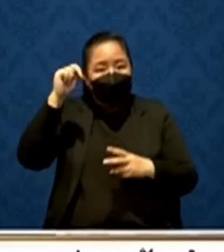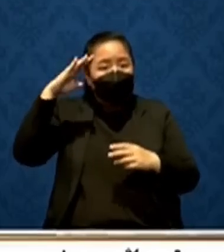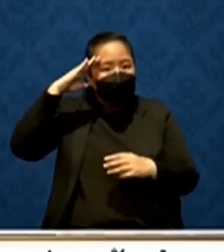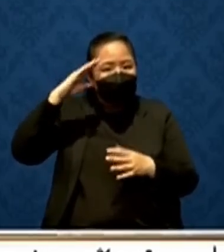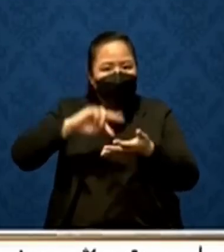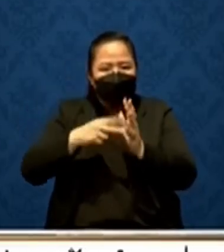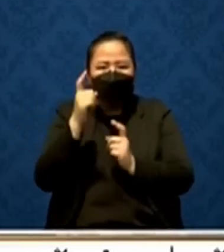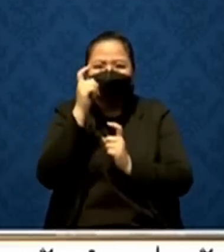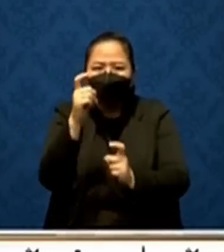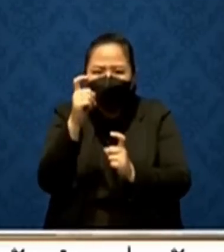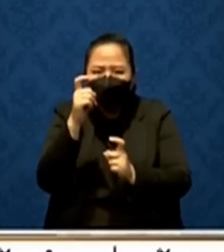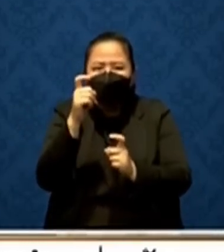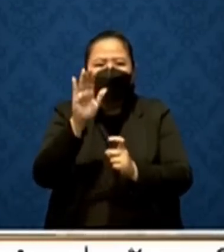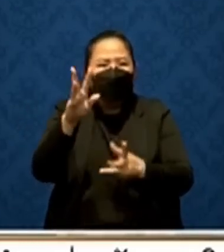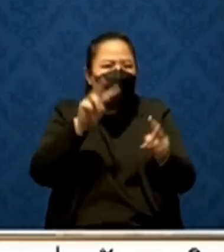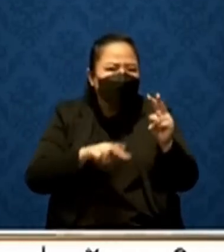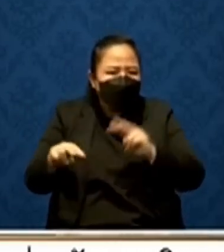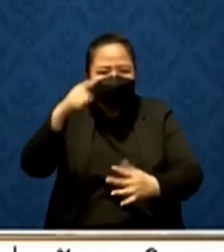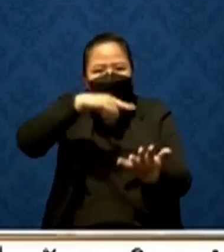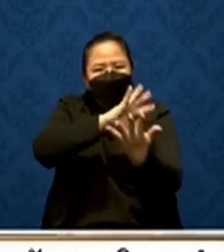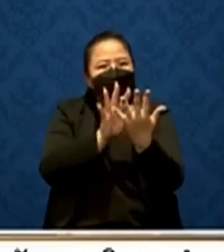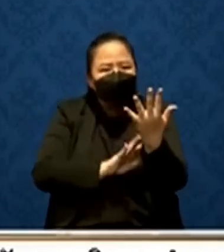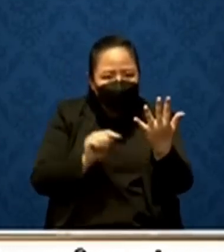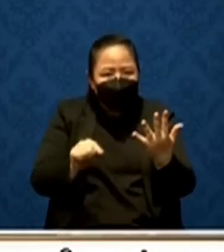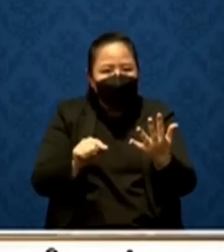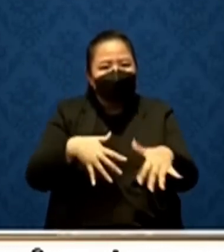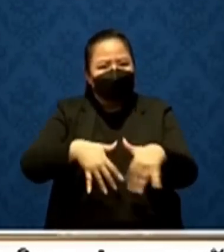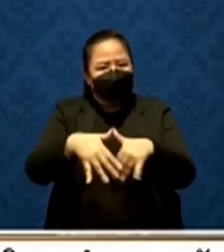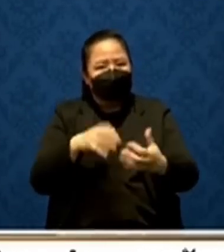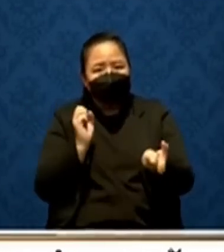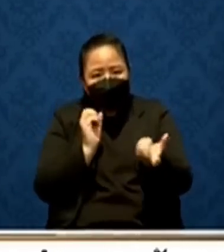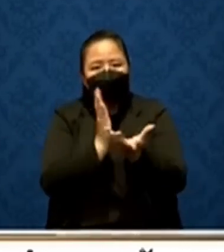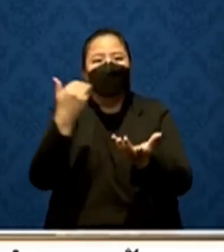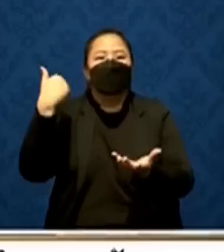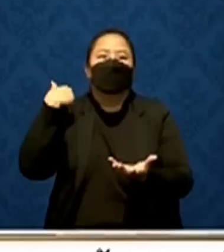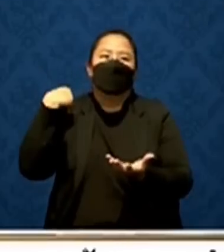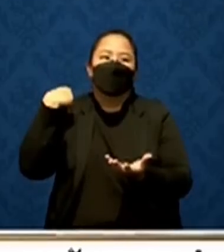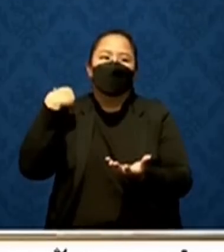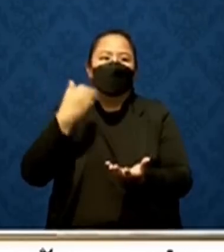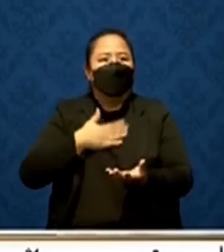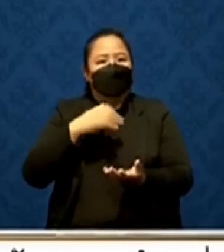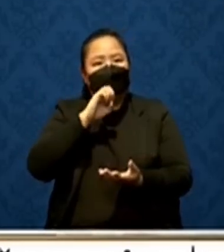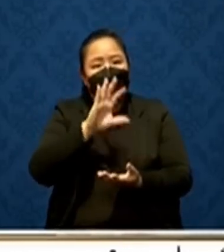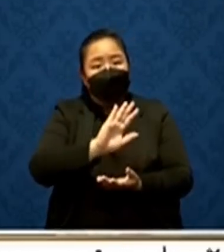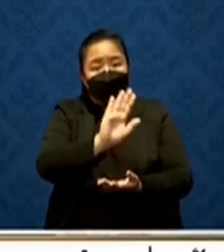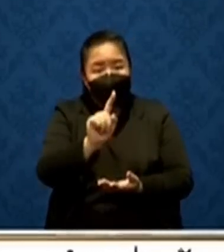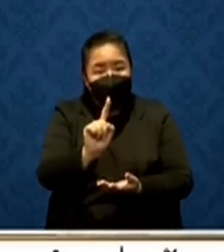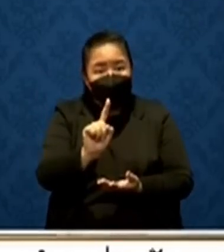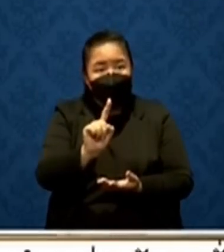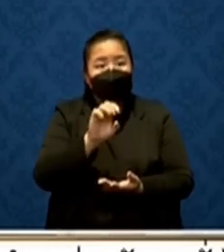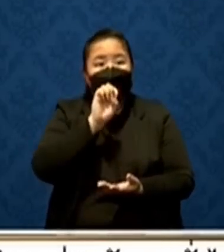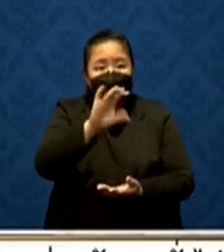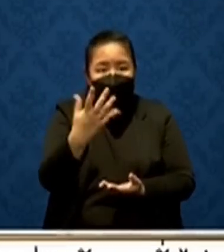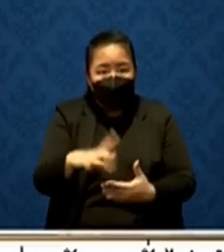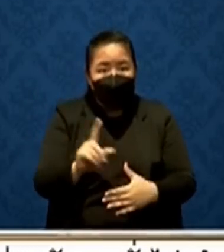เป็นอันตรายต่อการบริหารประเทศชาติบ้านเมืองจะทำให้ประชาชนเดือดร้อนผมกล่าวหาท่านแล้วบอกท่าน